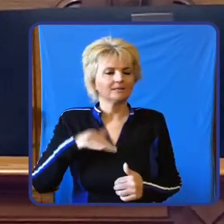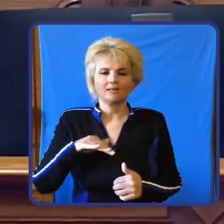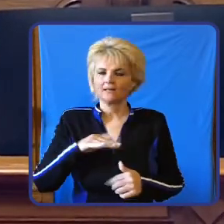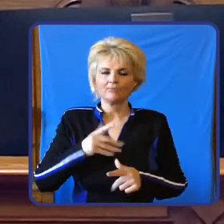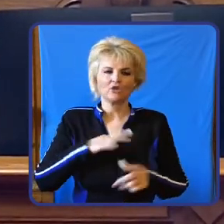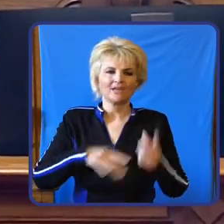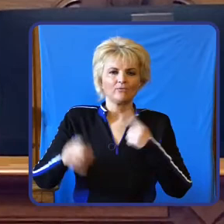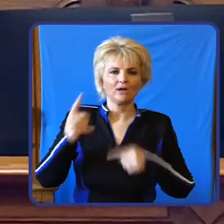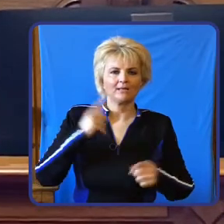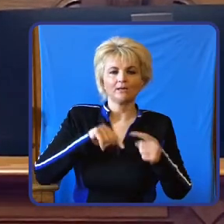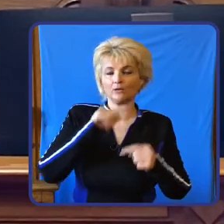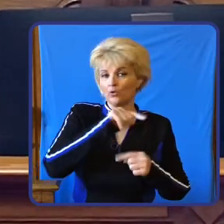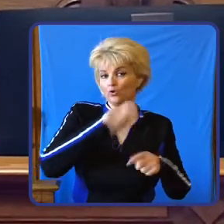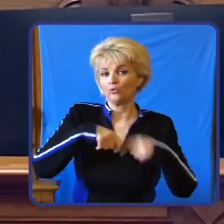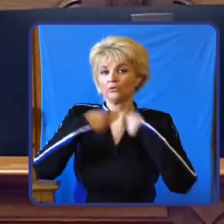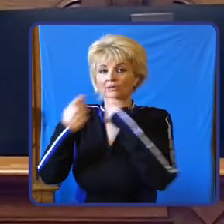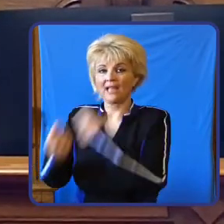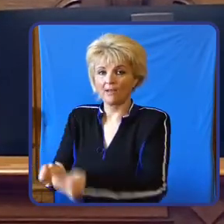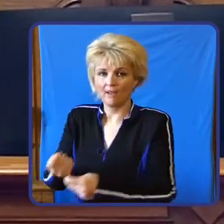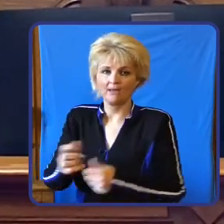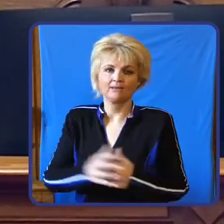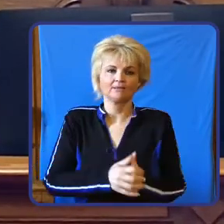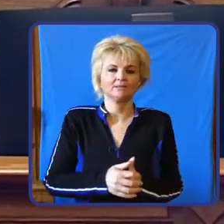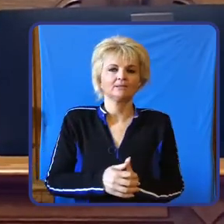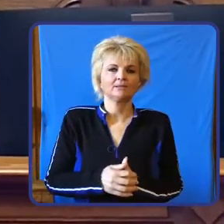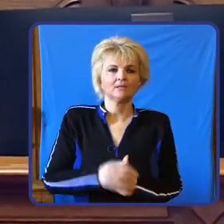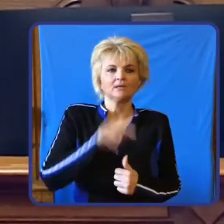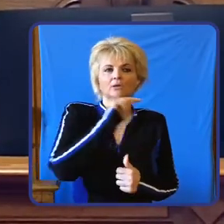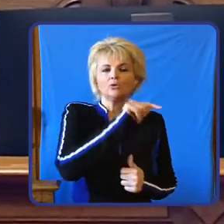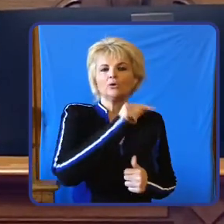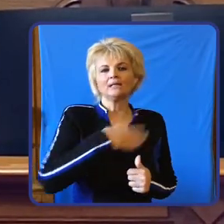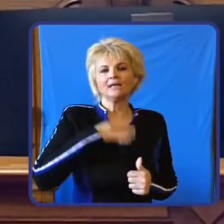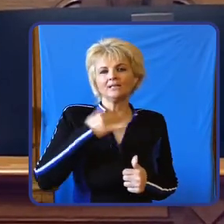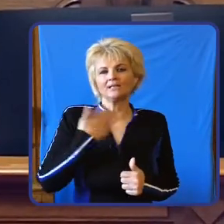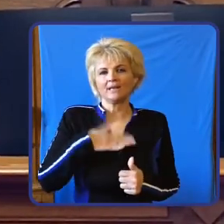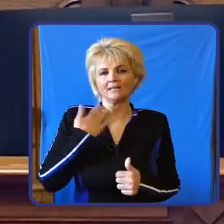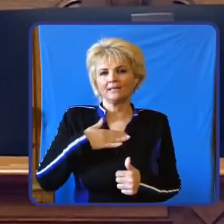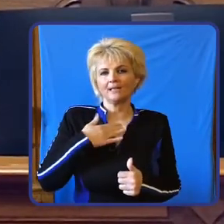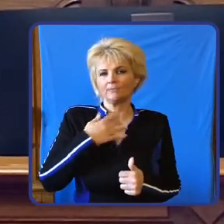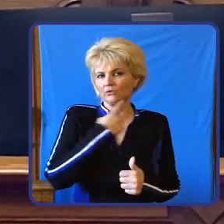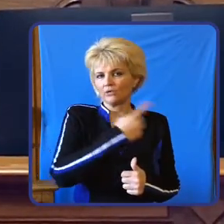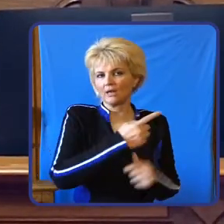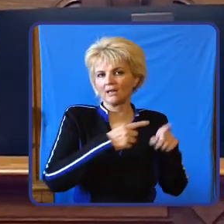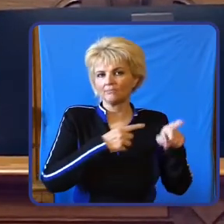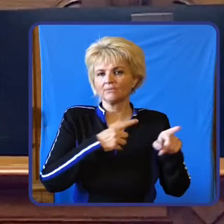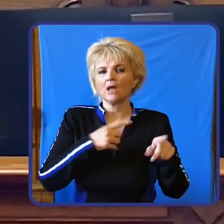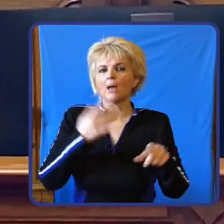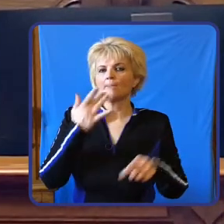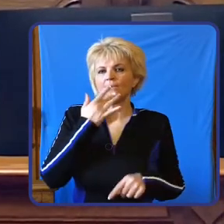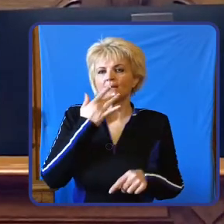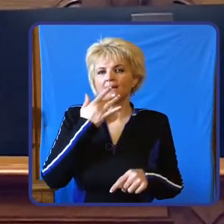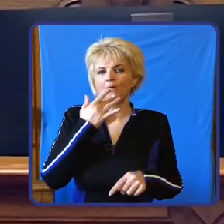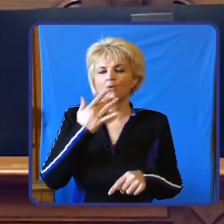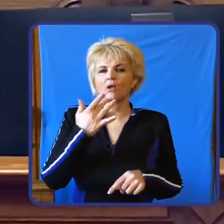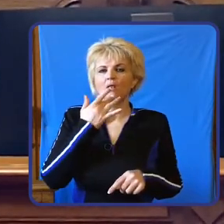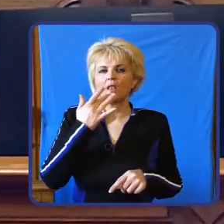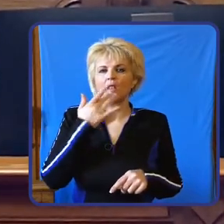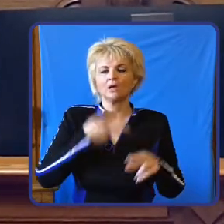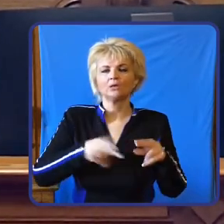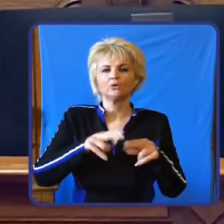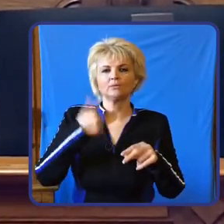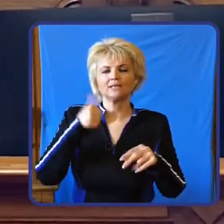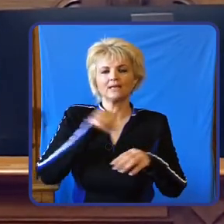nem kifogásolták, hanem maguk nyújtották be. Őket akkor én is szeretném emlékeztetni arra, hogy például több százmilliós